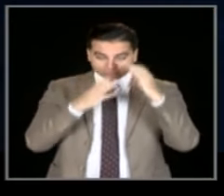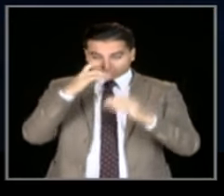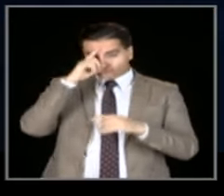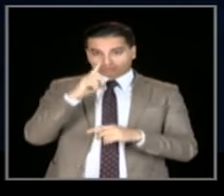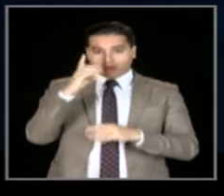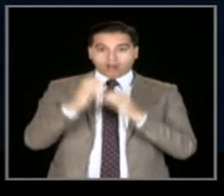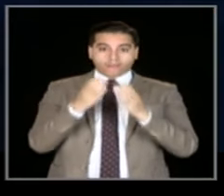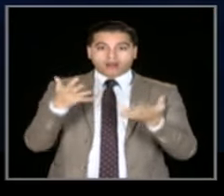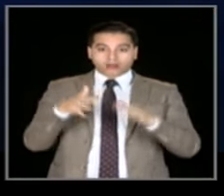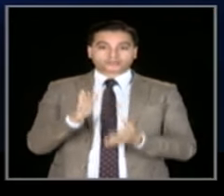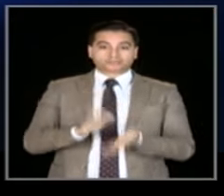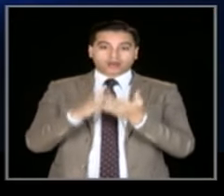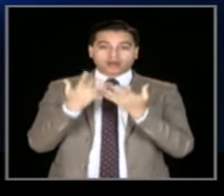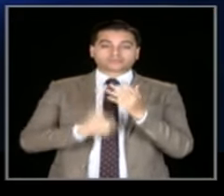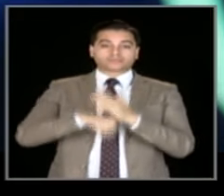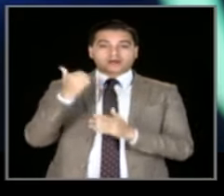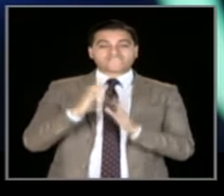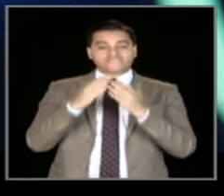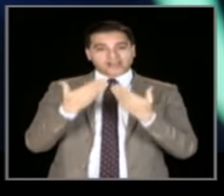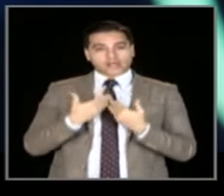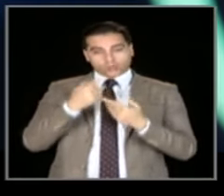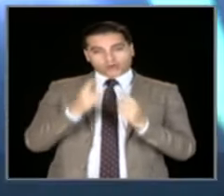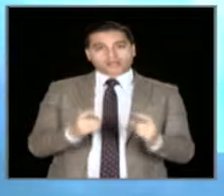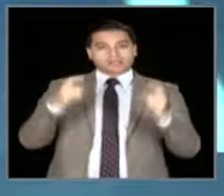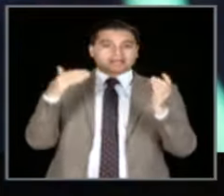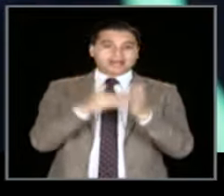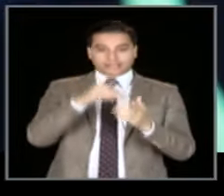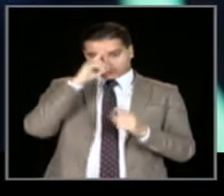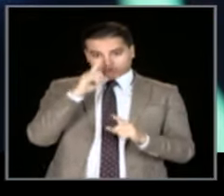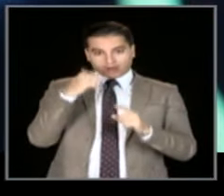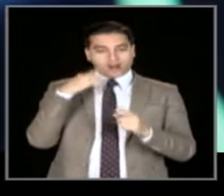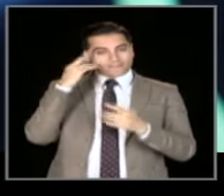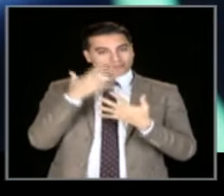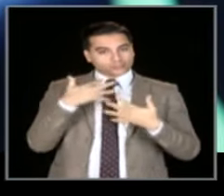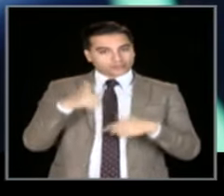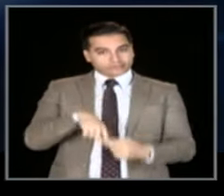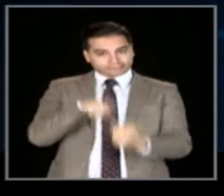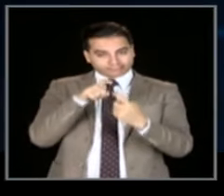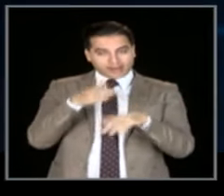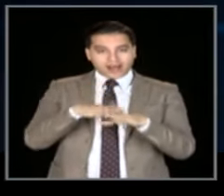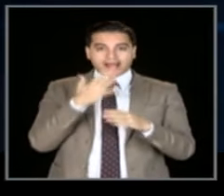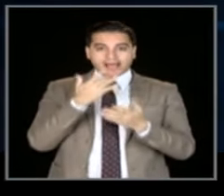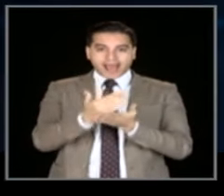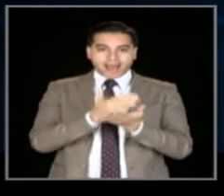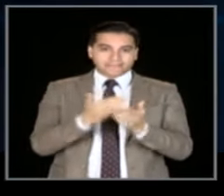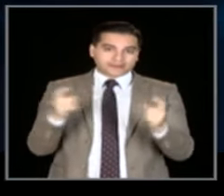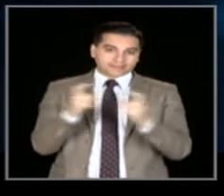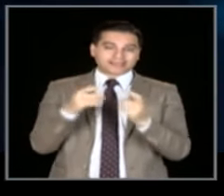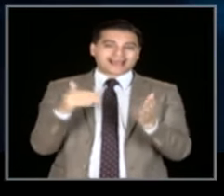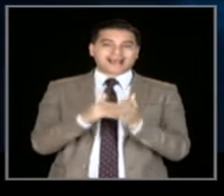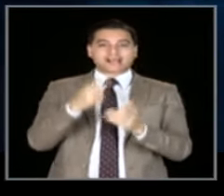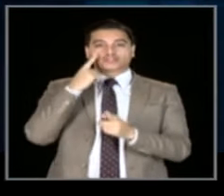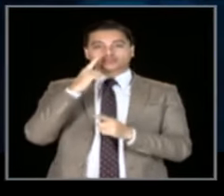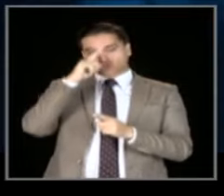أجاوب على أكبر عدد من الأسئلة وأحسم الفقرة لصالح فريقنا ونقدر نتأهل للمباراة النهائية. مبسوطة إن النهاردة بنلعب سيمي فاينل، ومبسوطة إن إحنا قدرنا نجيب نقط